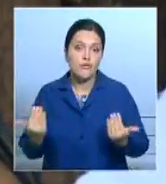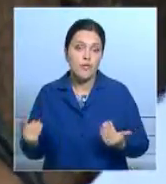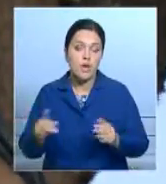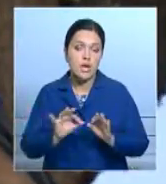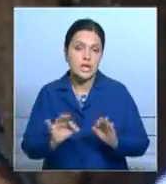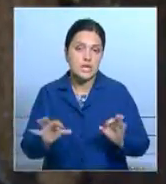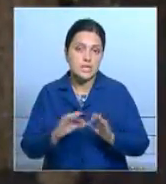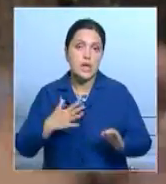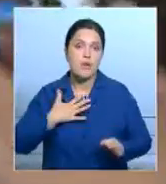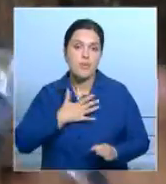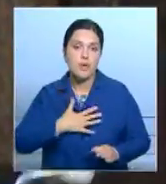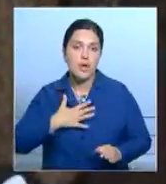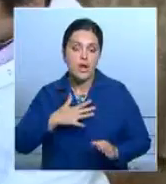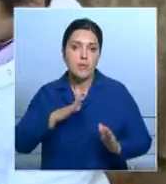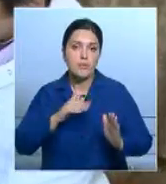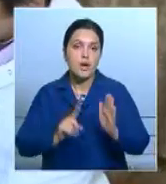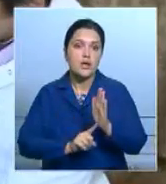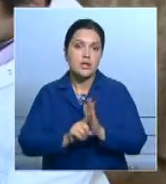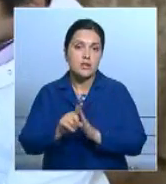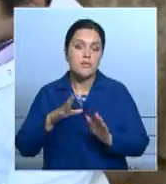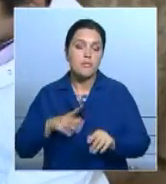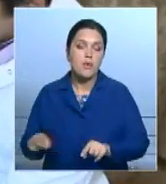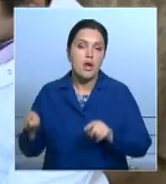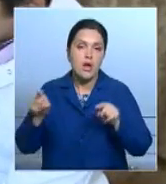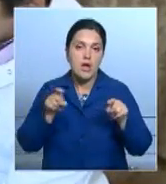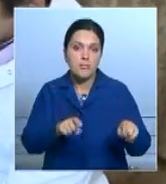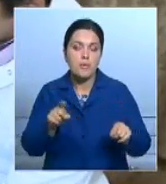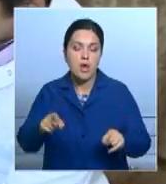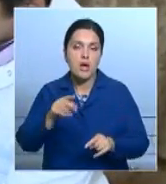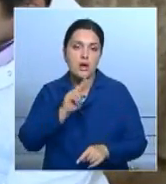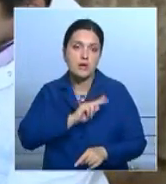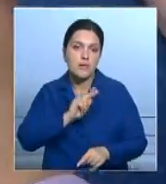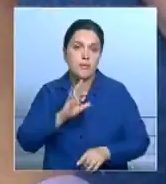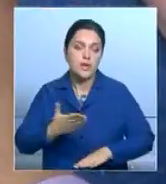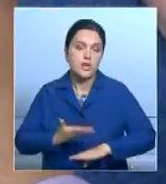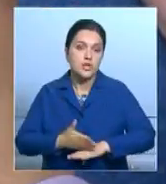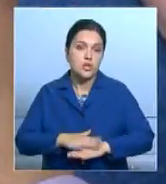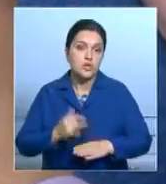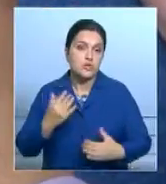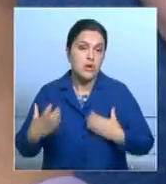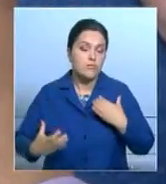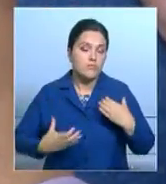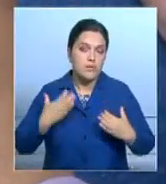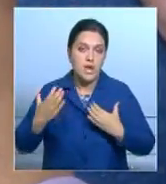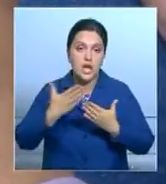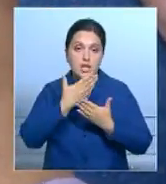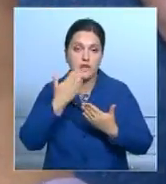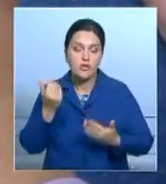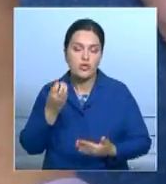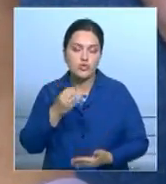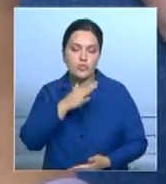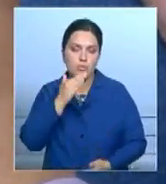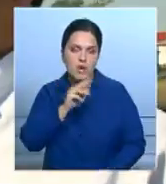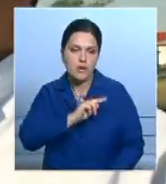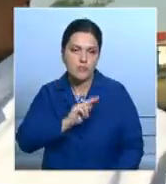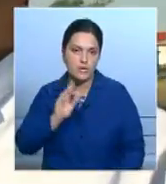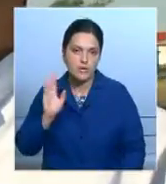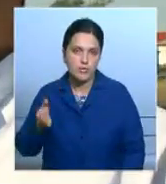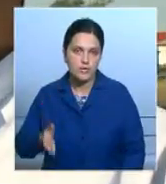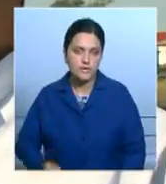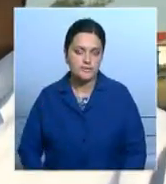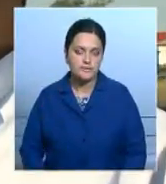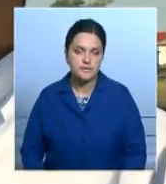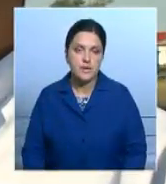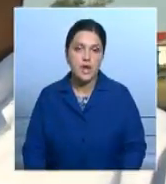делится. Переживал перед приездом, справится ли на ответственном участке. Теперь страхи позади. Впереди много работы.